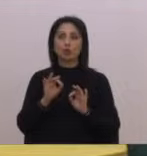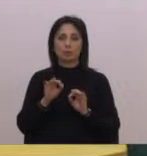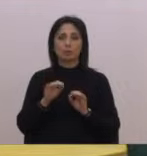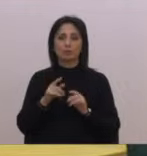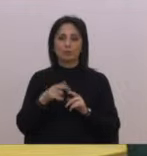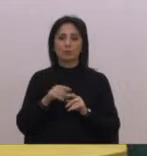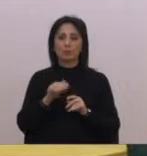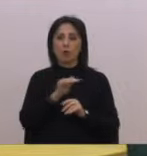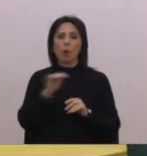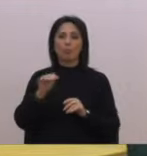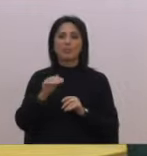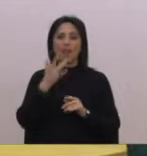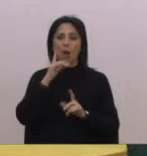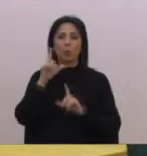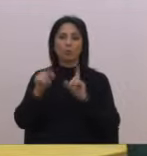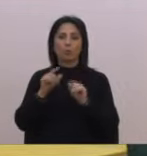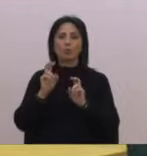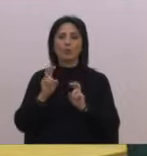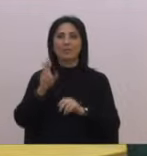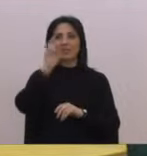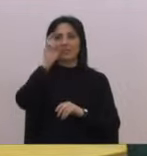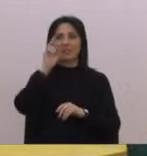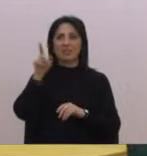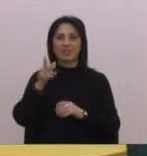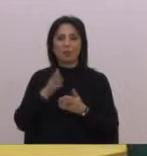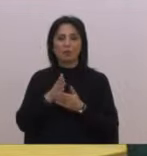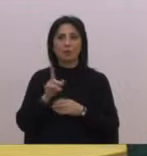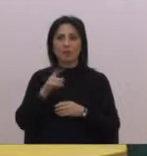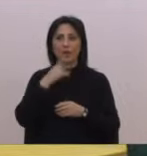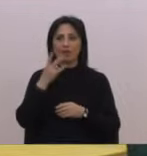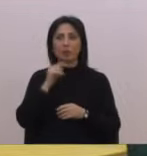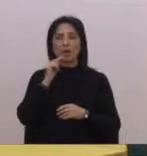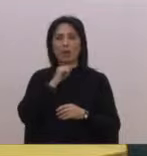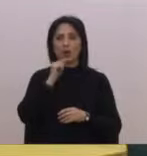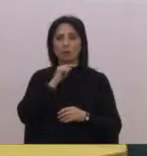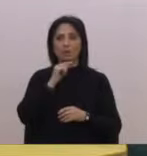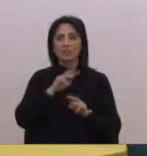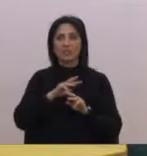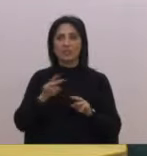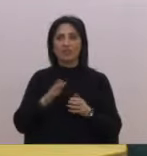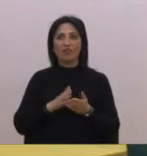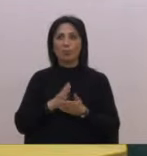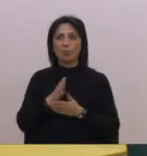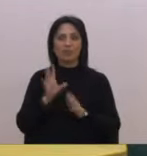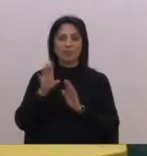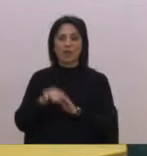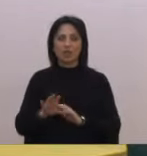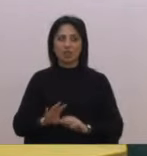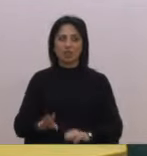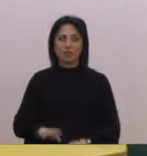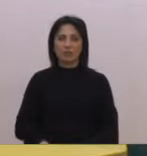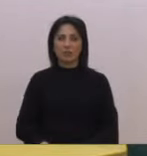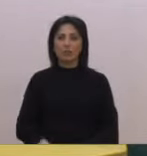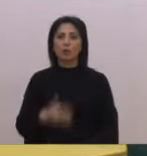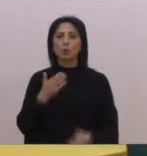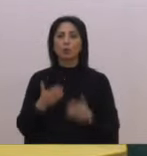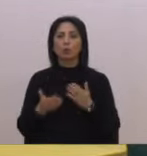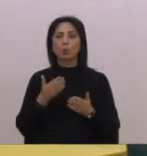მიგრაციის ხელშეწყობა არის სწორედ სახელმწიფოს ფუნქცია, ეს რა თქმა უნდა ეკონომიკის სამინისტროს ფუნქციაში არ შედის,